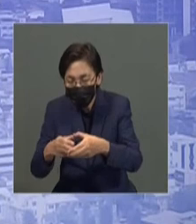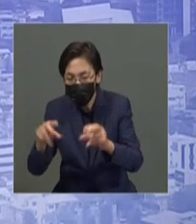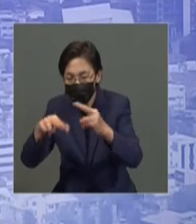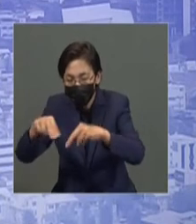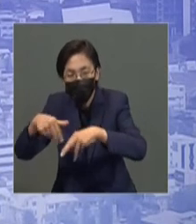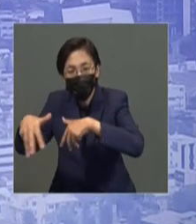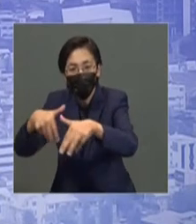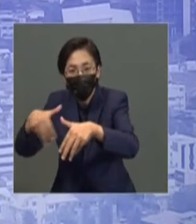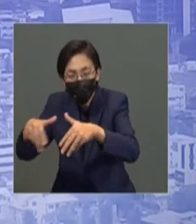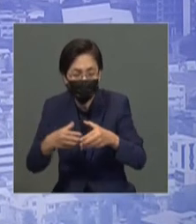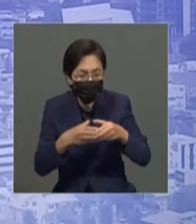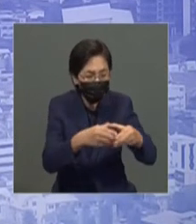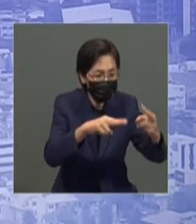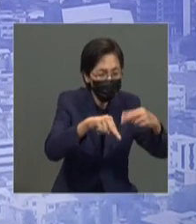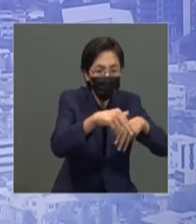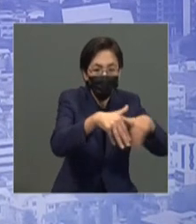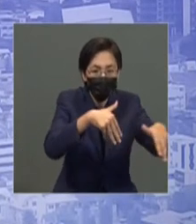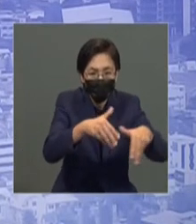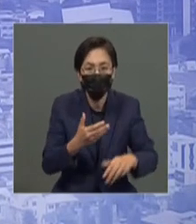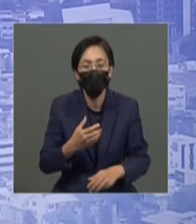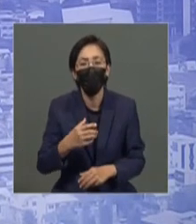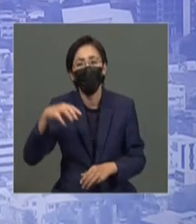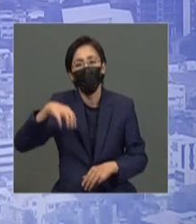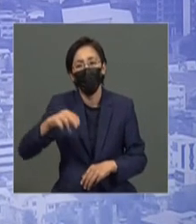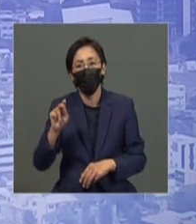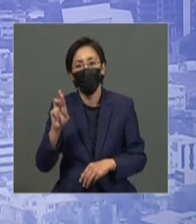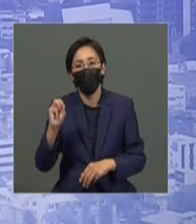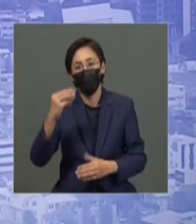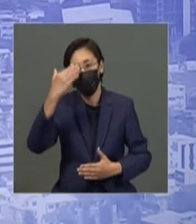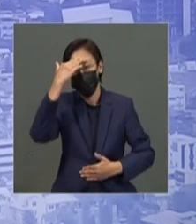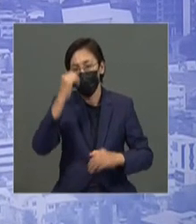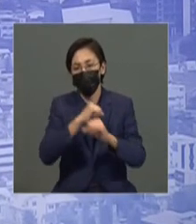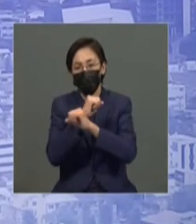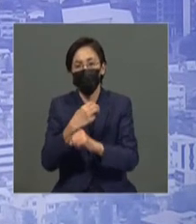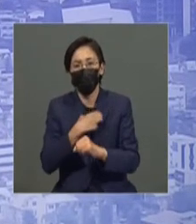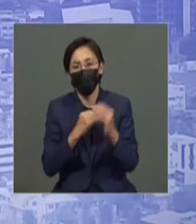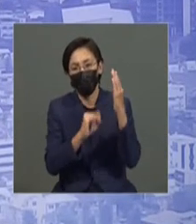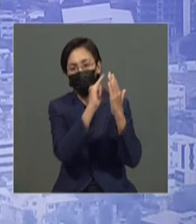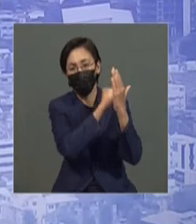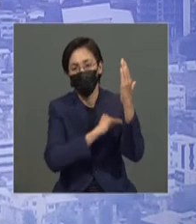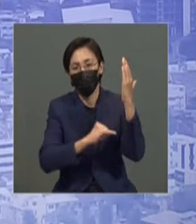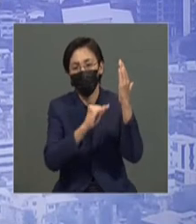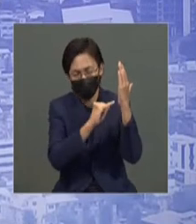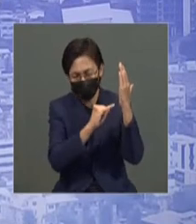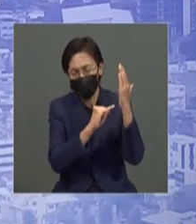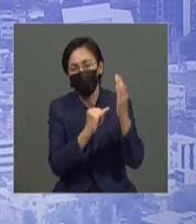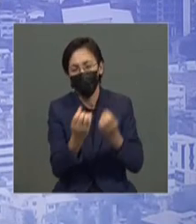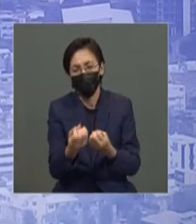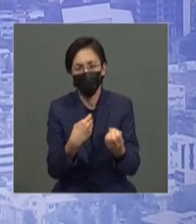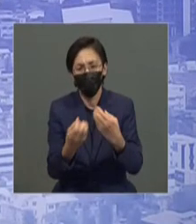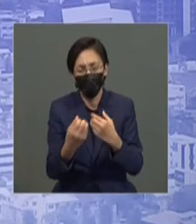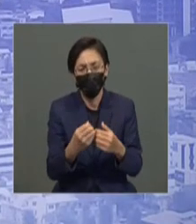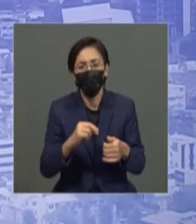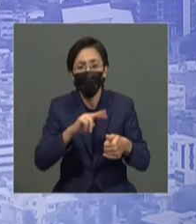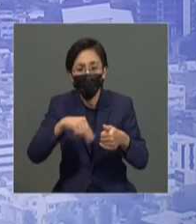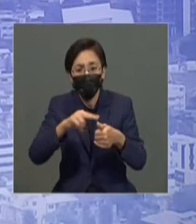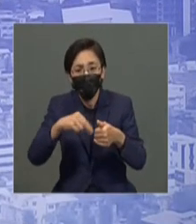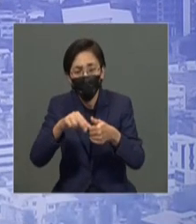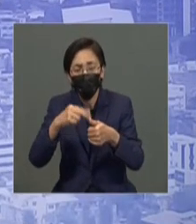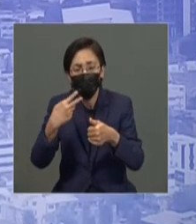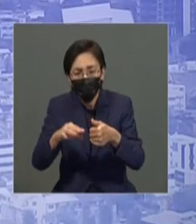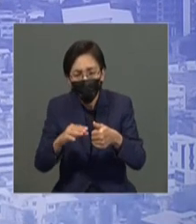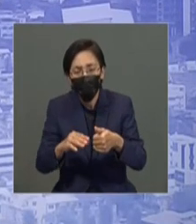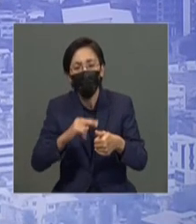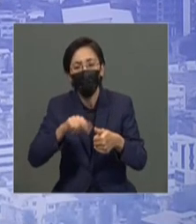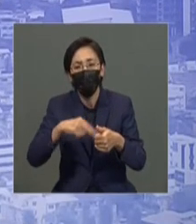มโรคก็ขอให้ทุกจังหวัดที่มีการตรวจแม้ไม่มีการรายงานว่าเป็นผลบวกนะคะก็ขอให้รายงานเป็นเล